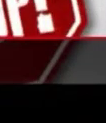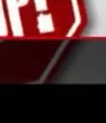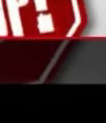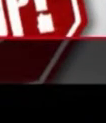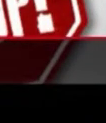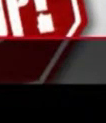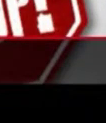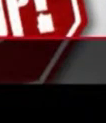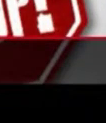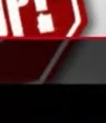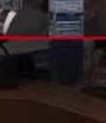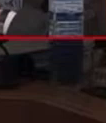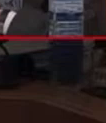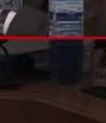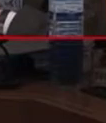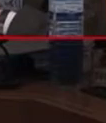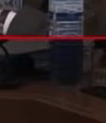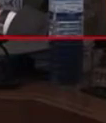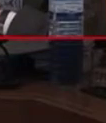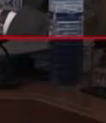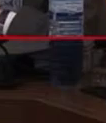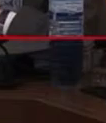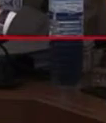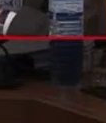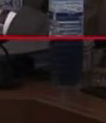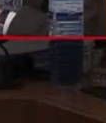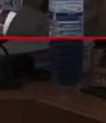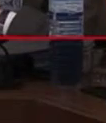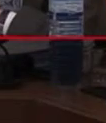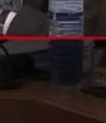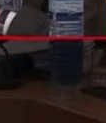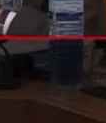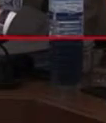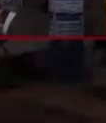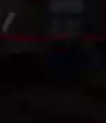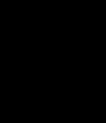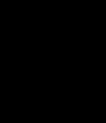Beraz, herritarrei eskatu die gizartearen gaitz honi aurre egiten laguntzeko.